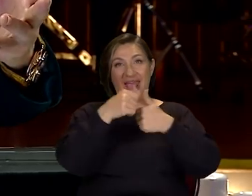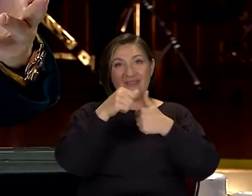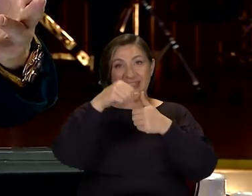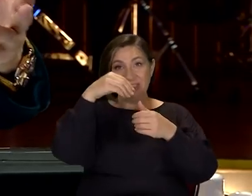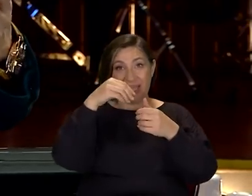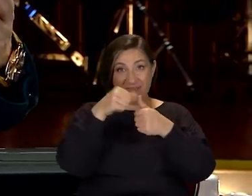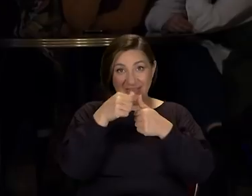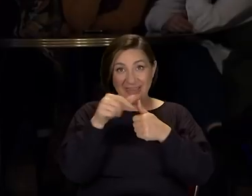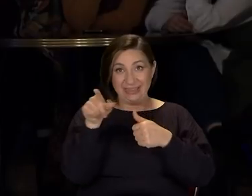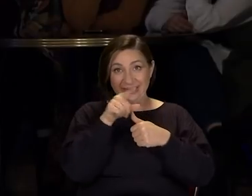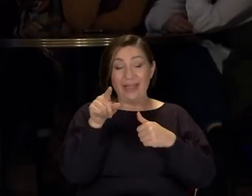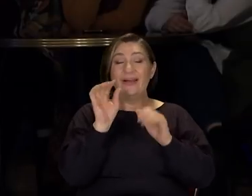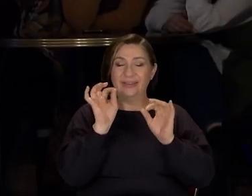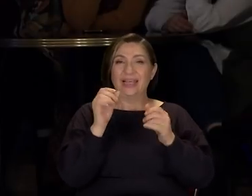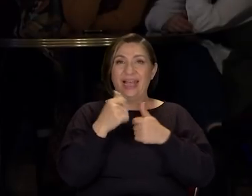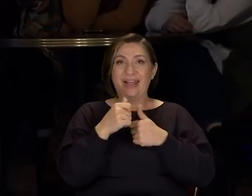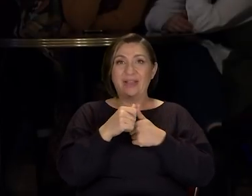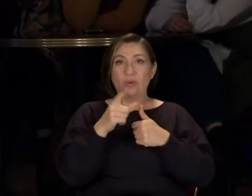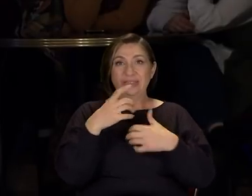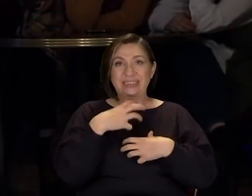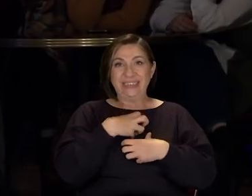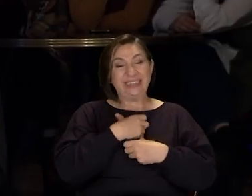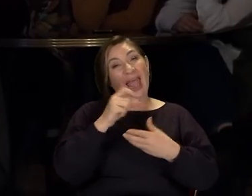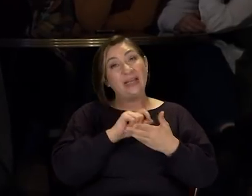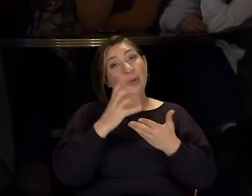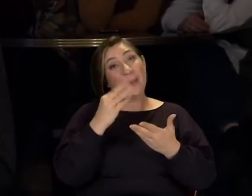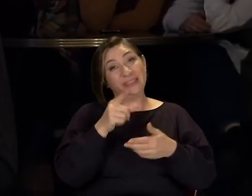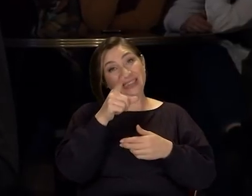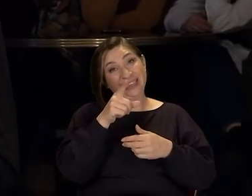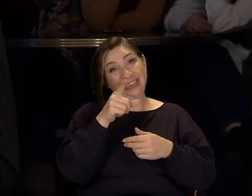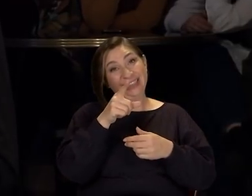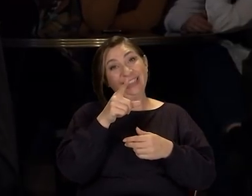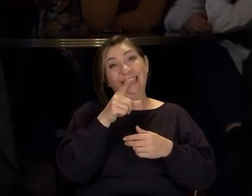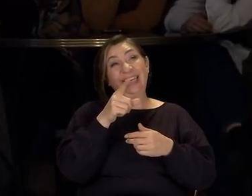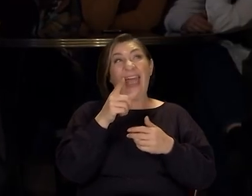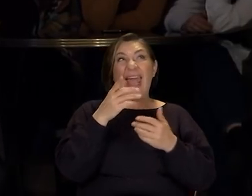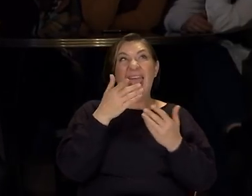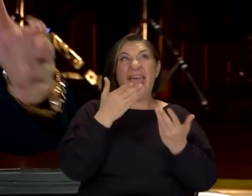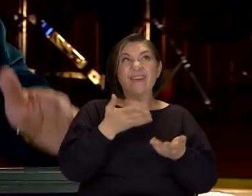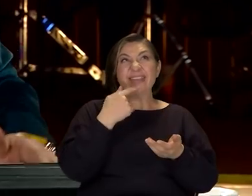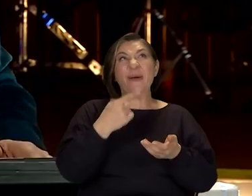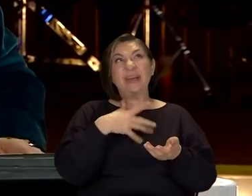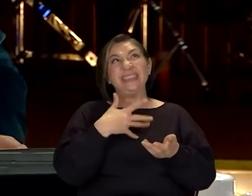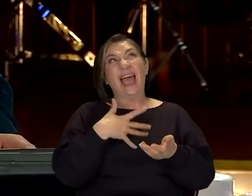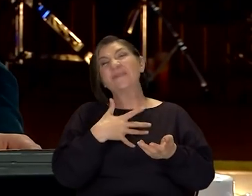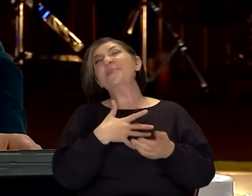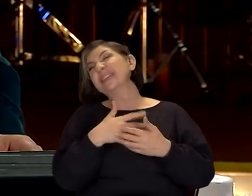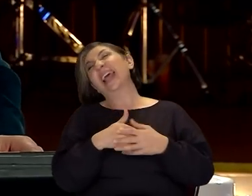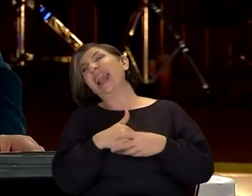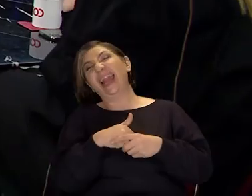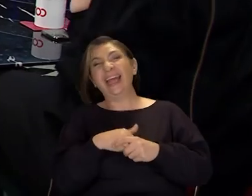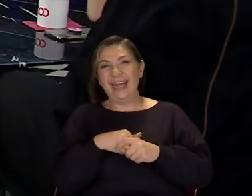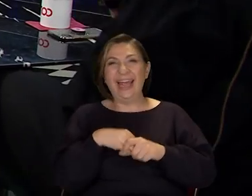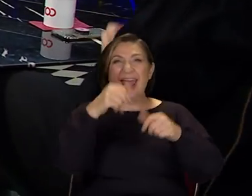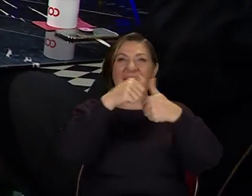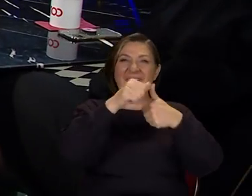içinde misin? Evet, evet, evet. Evliliğin o sıkıntıyla içindeyim. Da yazmışsın mı? Şimdi buna evet demek istemezsin ama. Burada